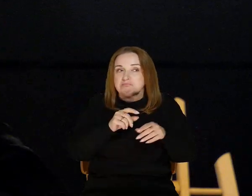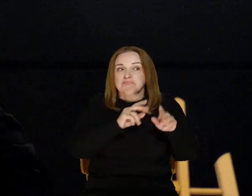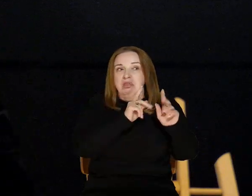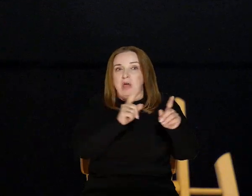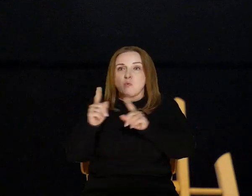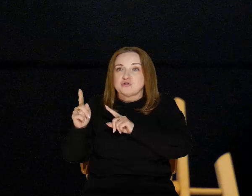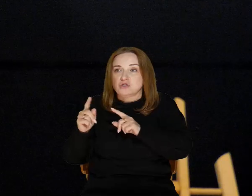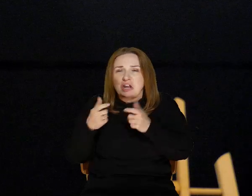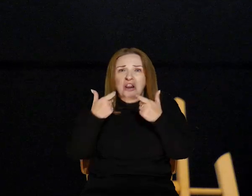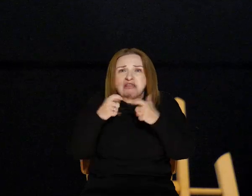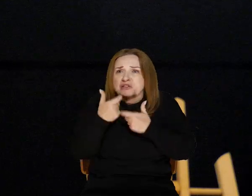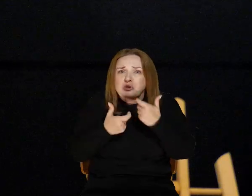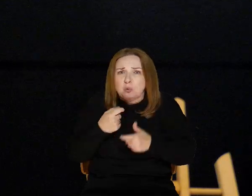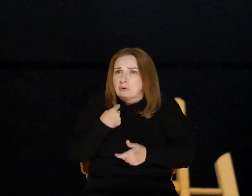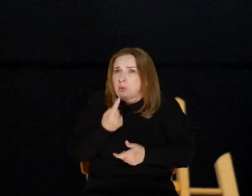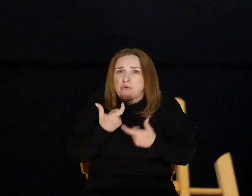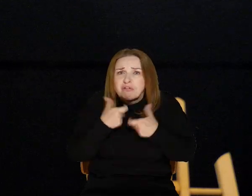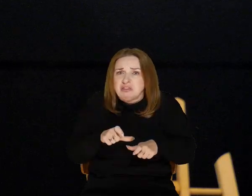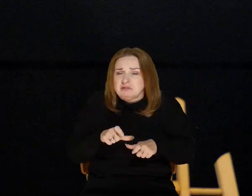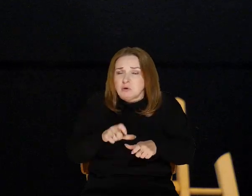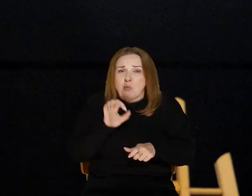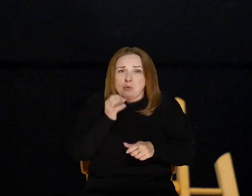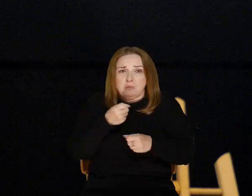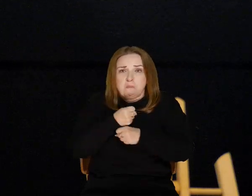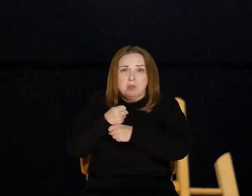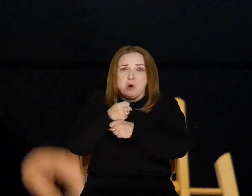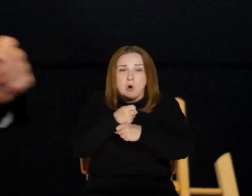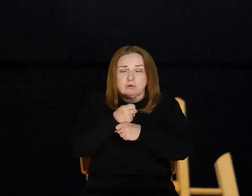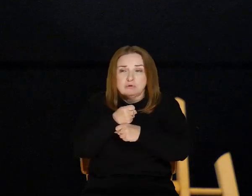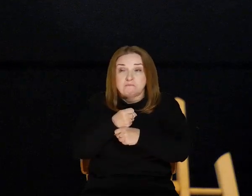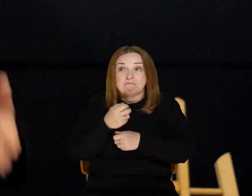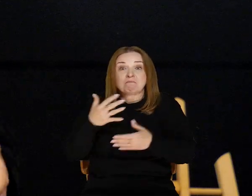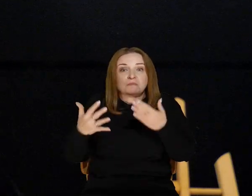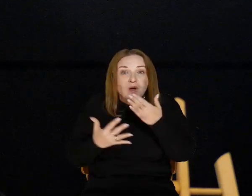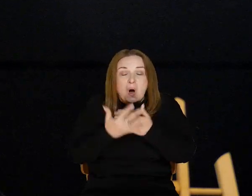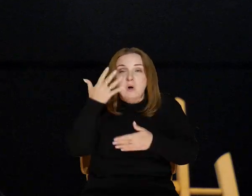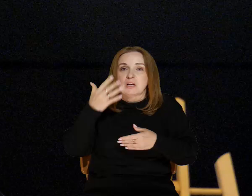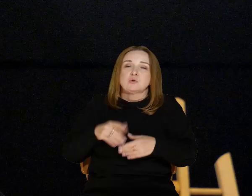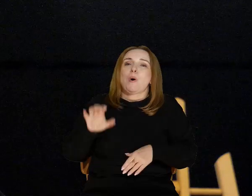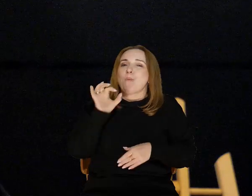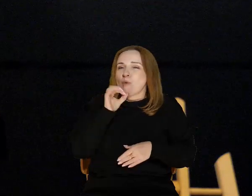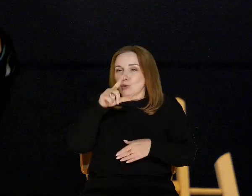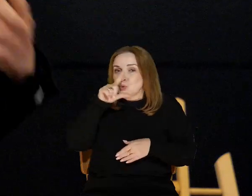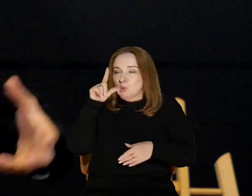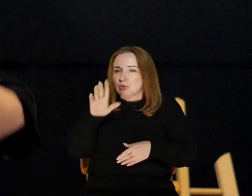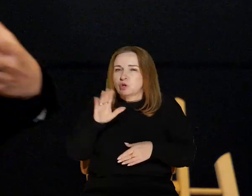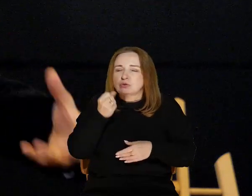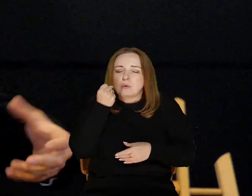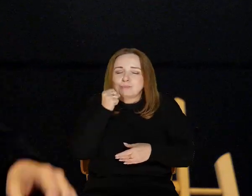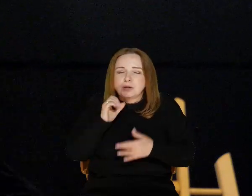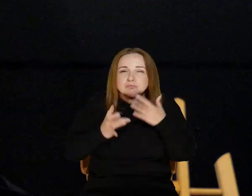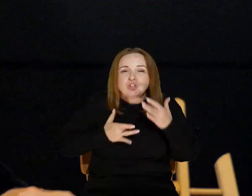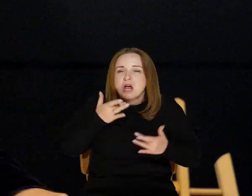No i to, co w tym badaniu zobaczyliśmy, no to, że faktycznie 15% młodych ludzi, szczególnie tych najbardziej empatycznych, tych, którzy najbardziej przeżyli